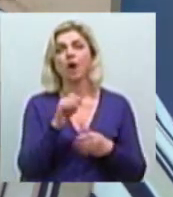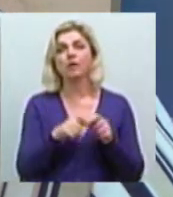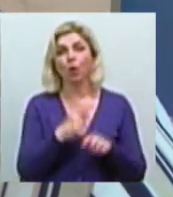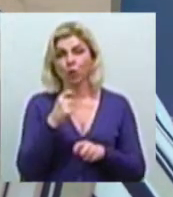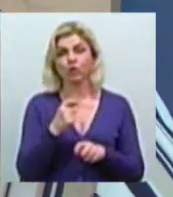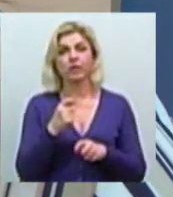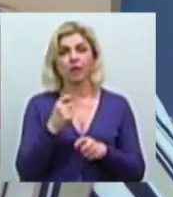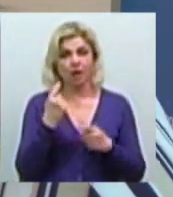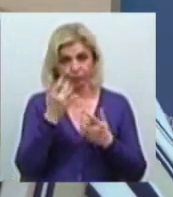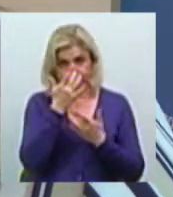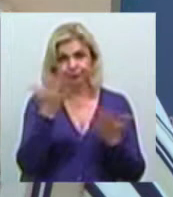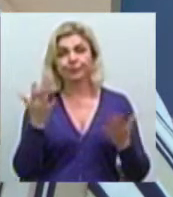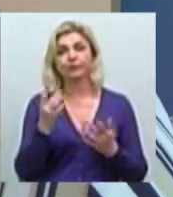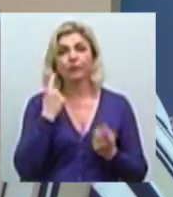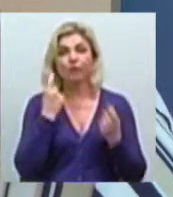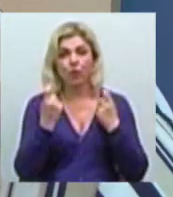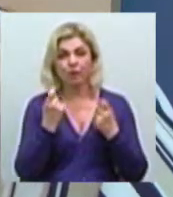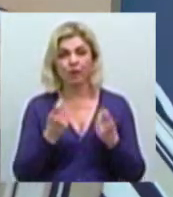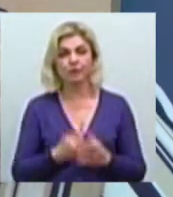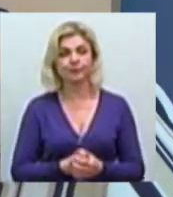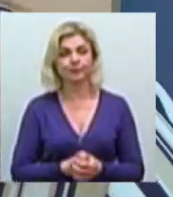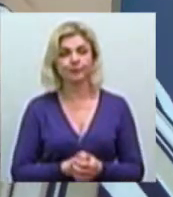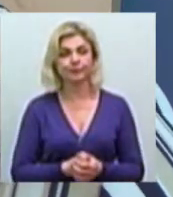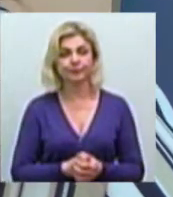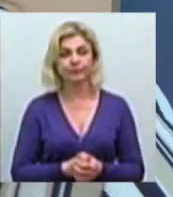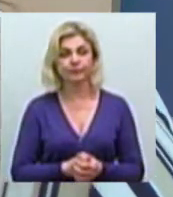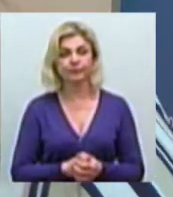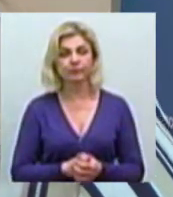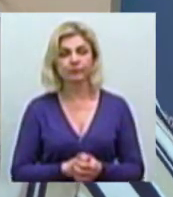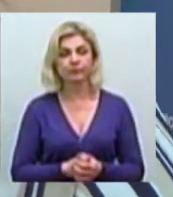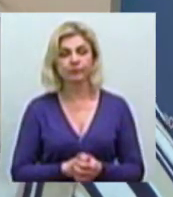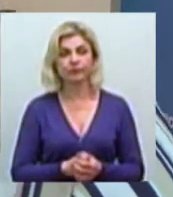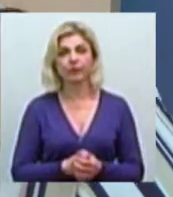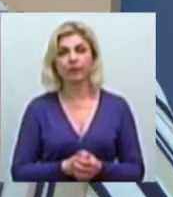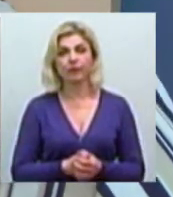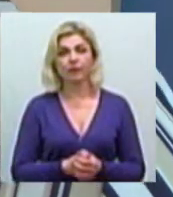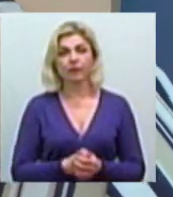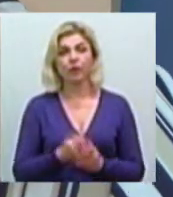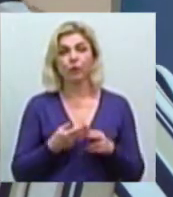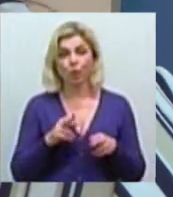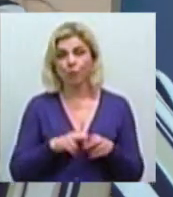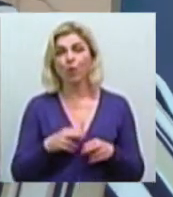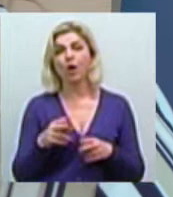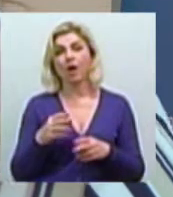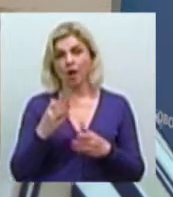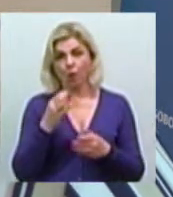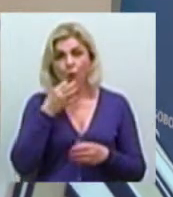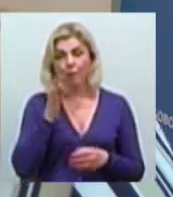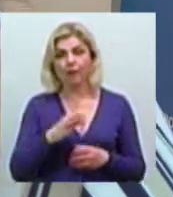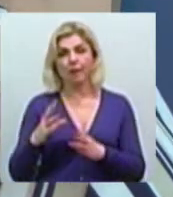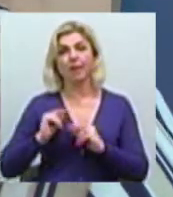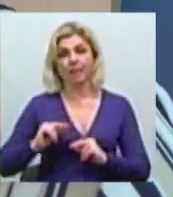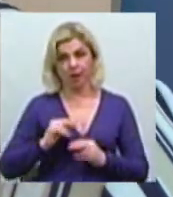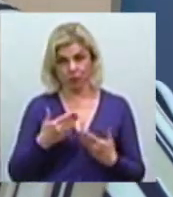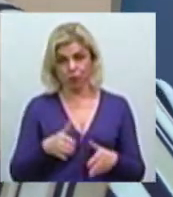публічної інформації, тому що вони подавали запит до іншого органу державної влади, і там некоректна була відповідь. Тому досвід співпраці вже є.